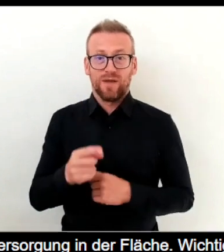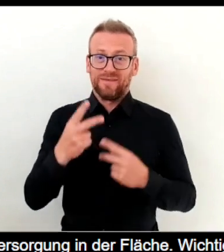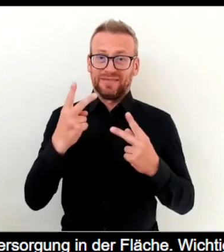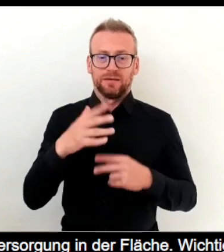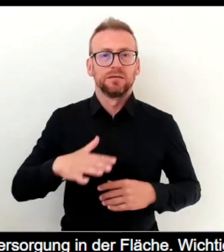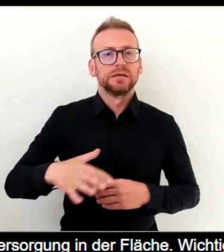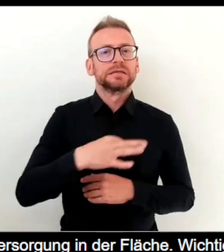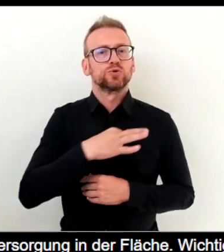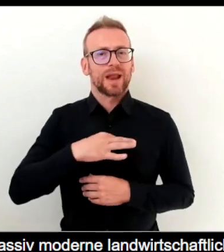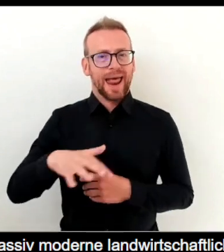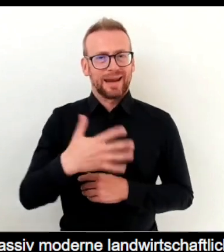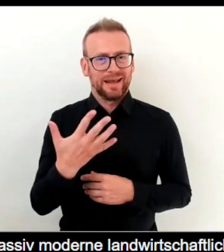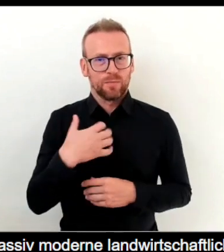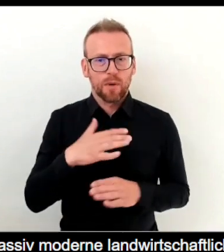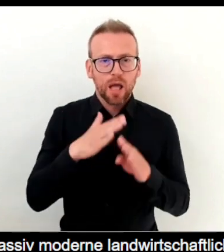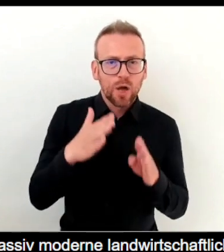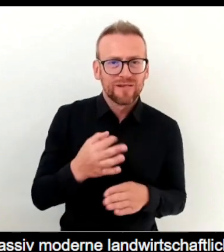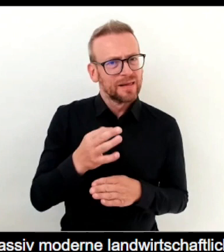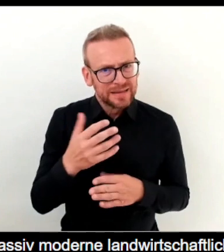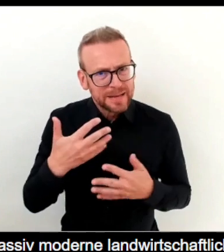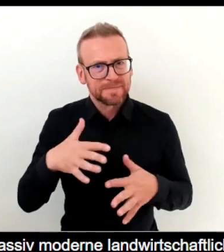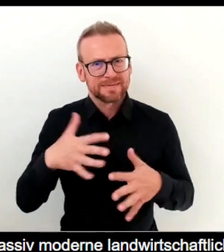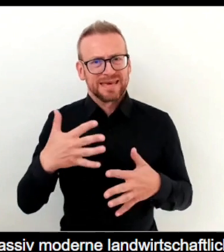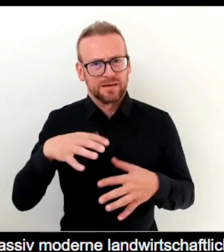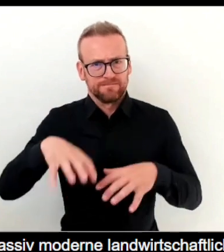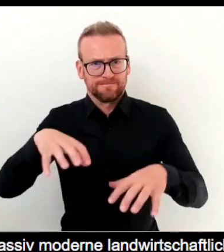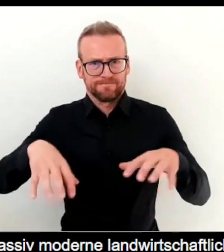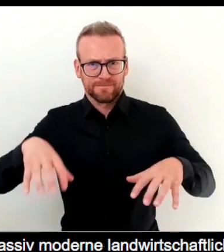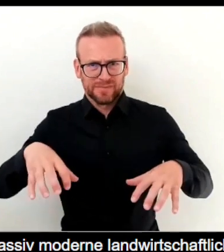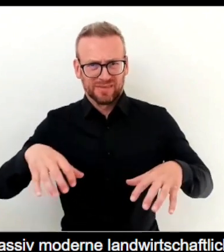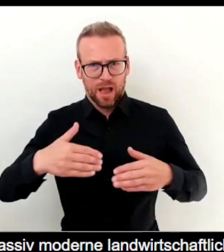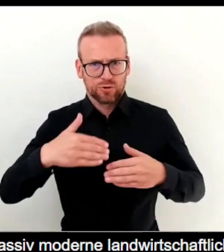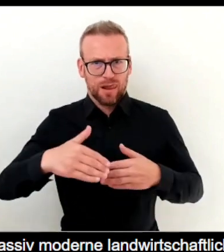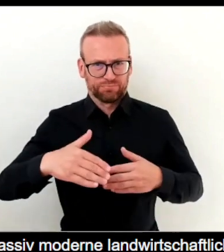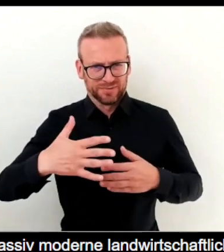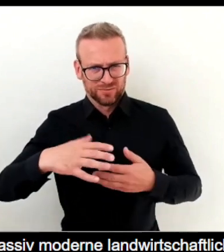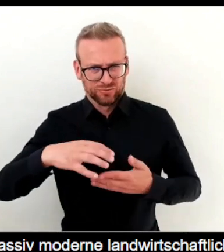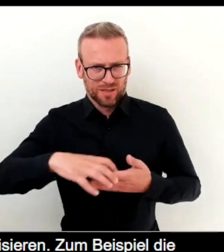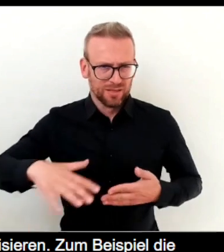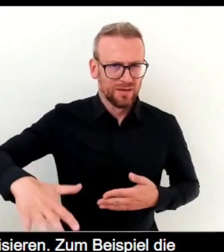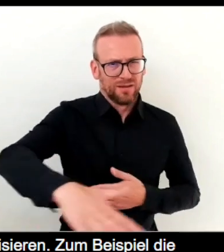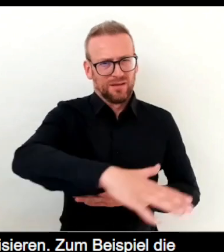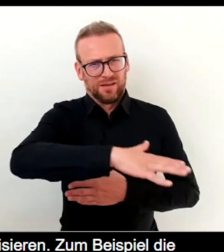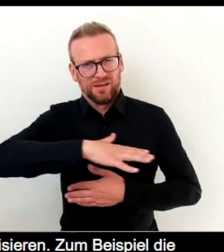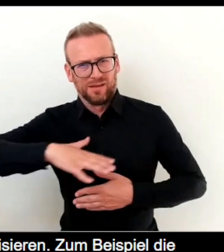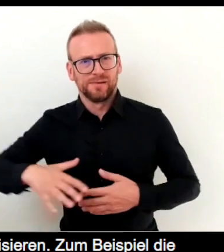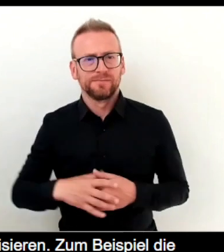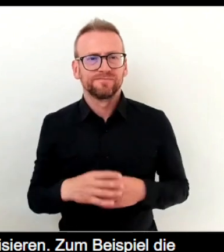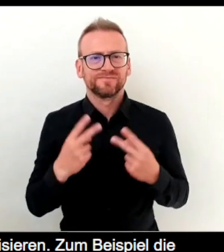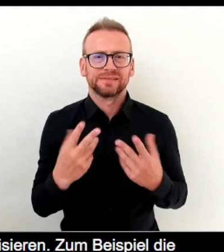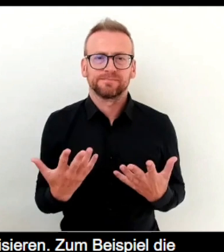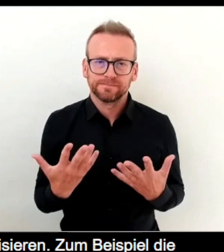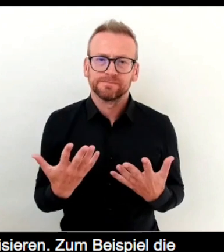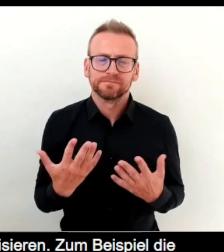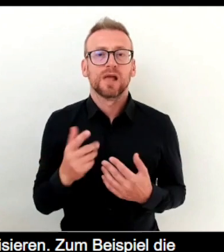dass wir gemeinsam mit den Landwirten strukturelle Verbesserungen erzielen wollen. Denn wir wissen alle, der Naturschutz